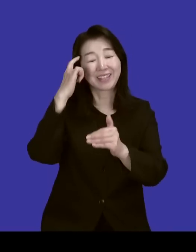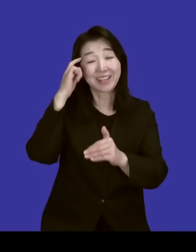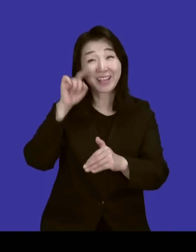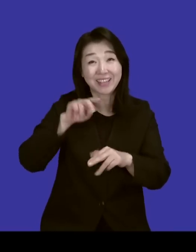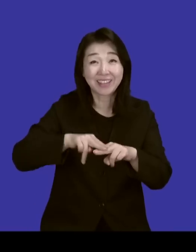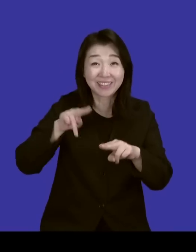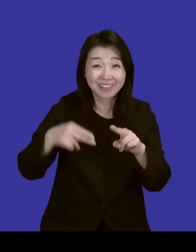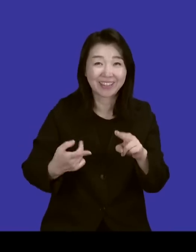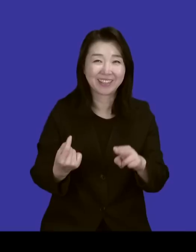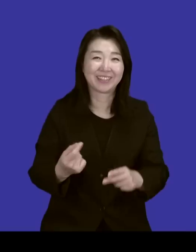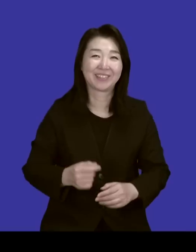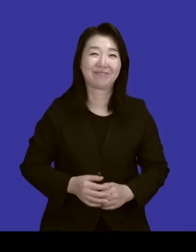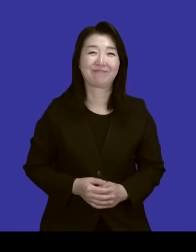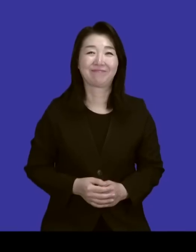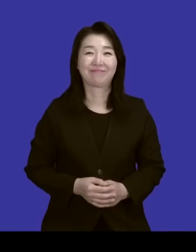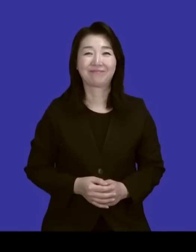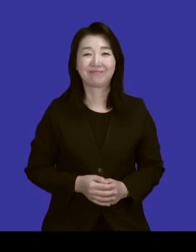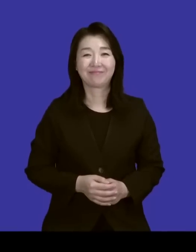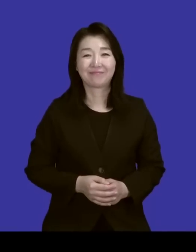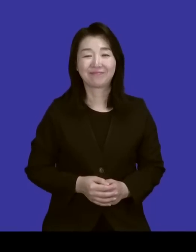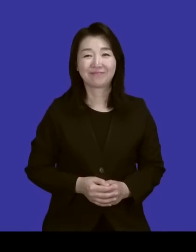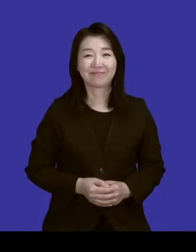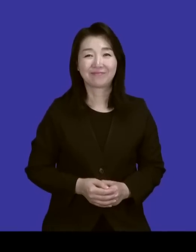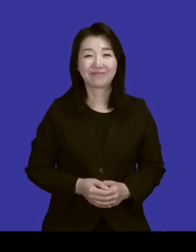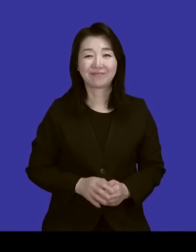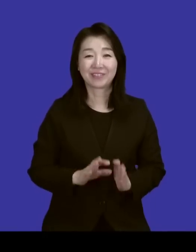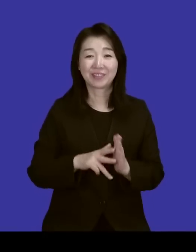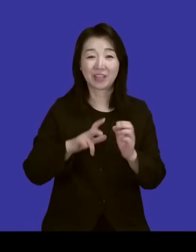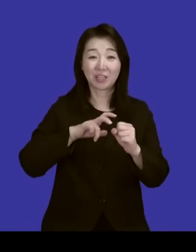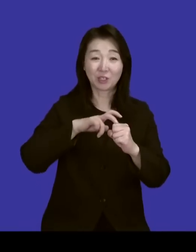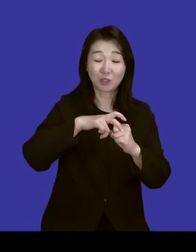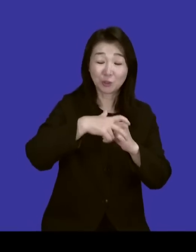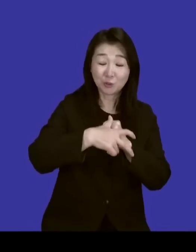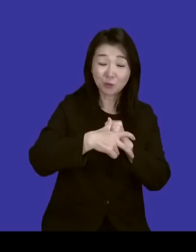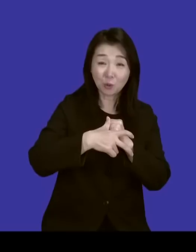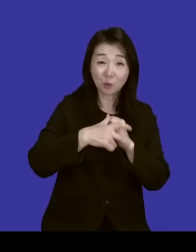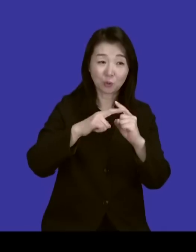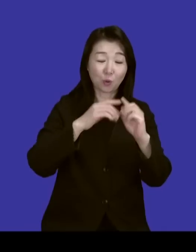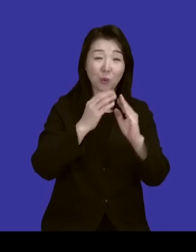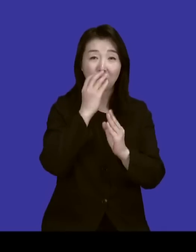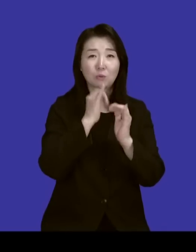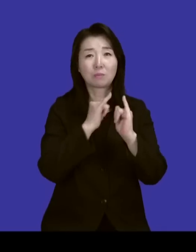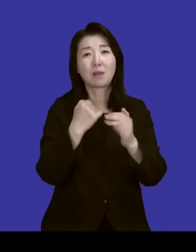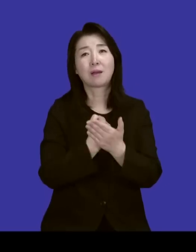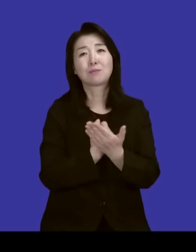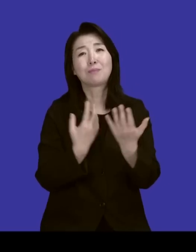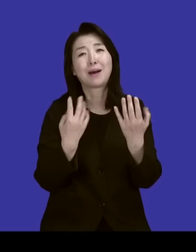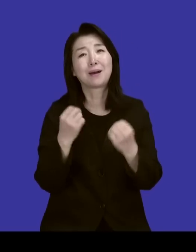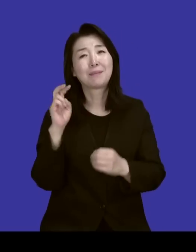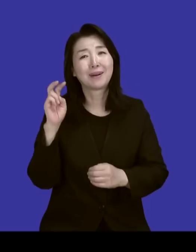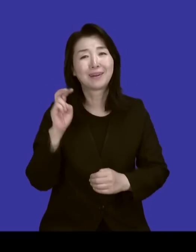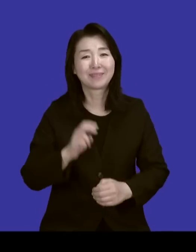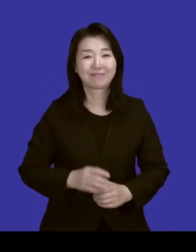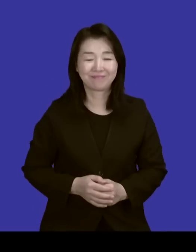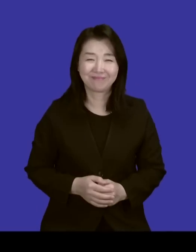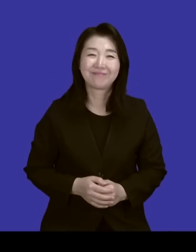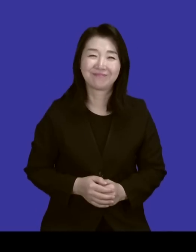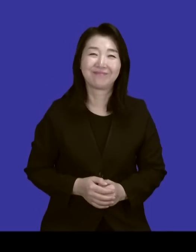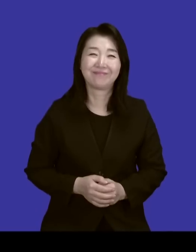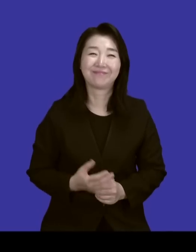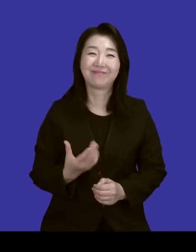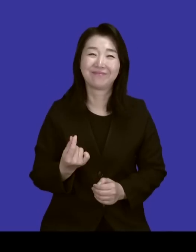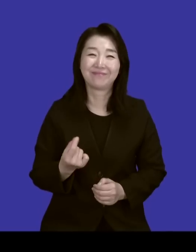해요. 예. 그래도 당시 많은 지구촌 교회 성도님들 굉장히 아쉬웠을 것 같아요. 예. 예.